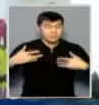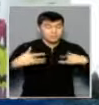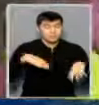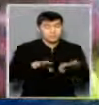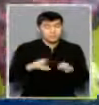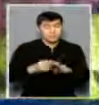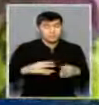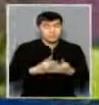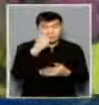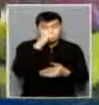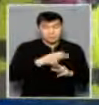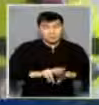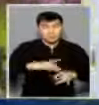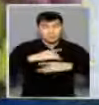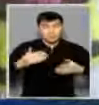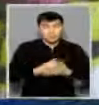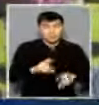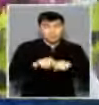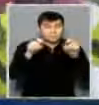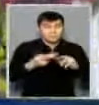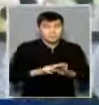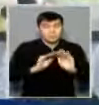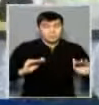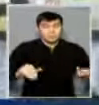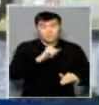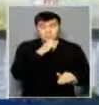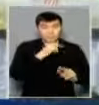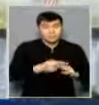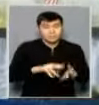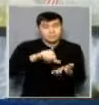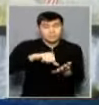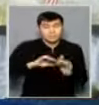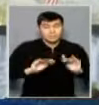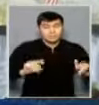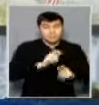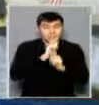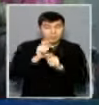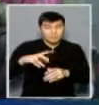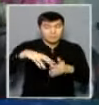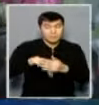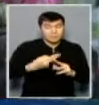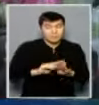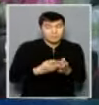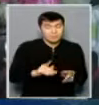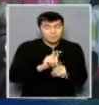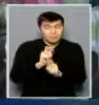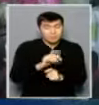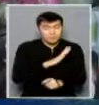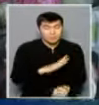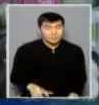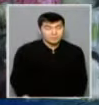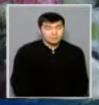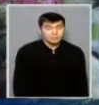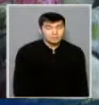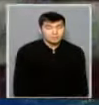мероприятие. Новогоднюю красавицу зажгли Снегурочка и Дед Мороз. Самым активным малышам сказочные герои подарили подарки.